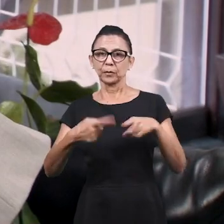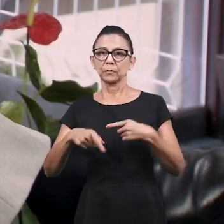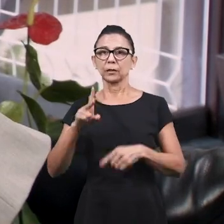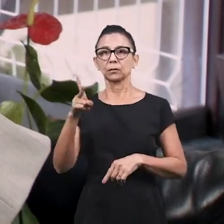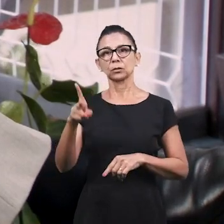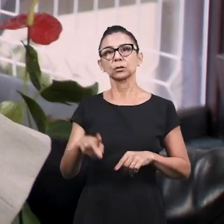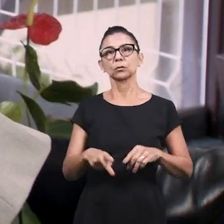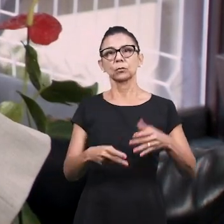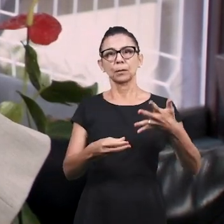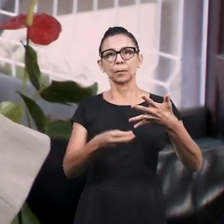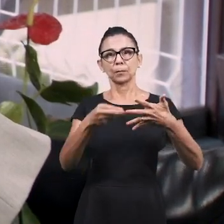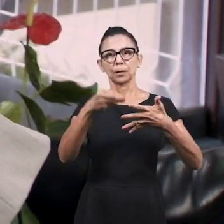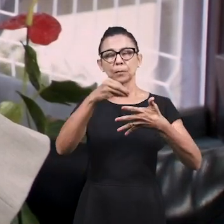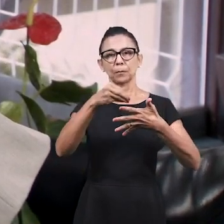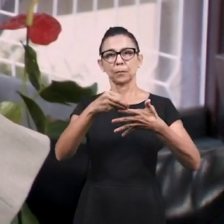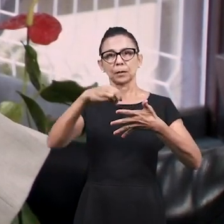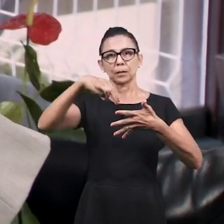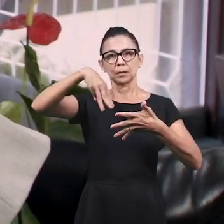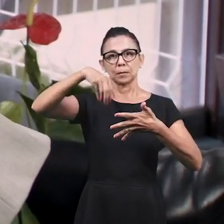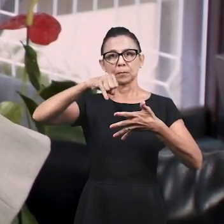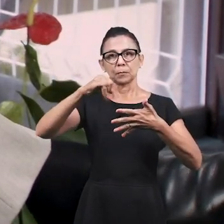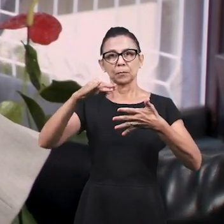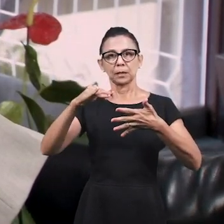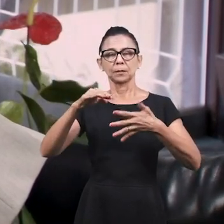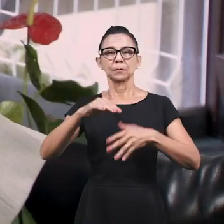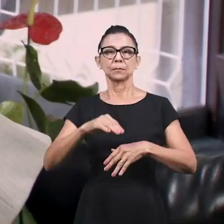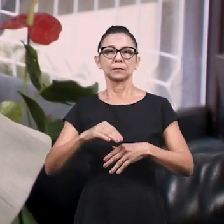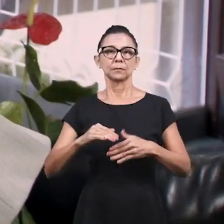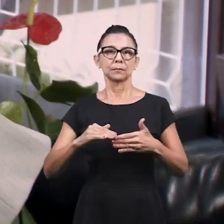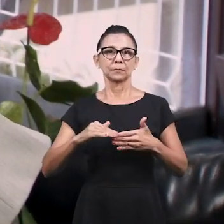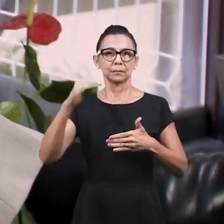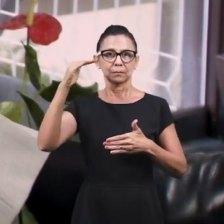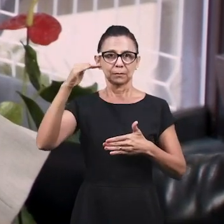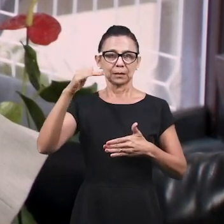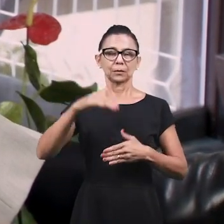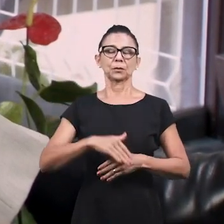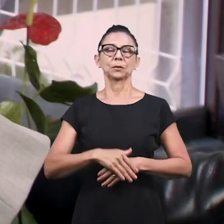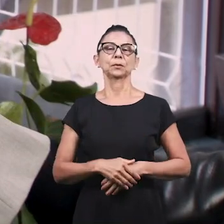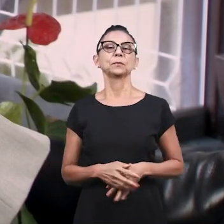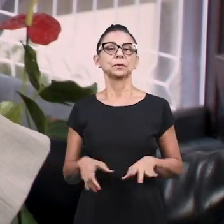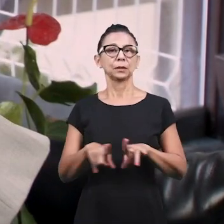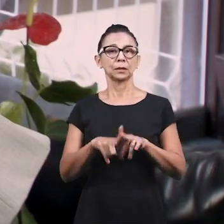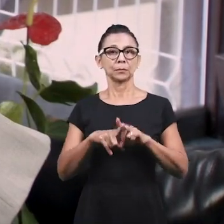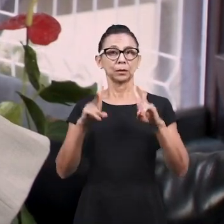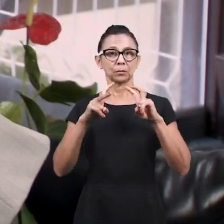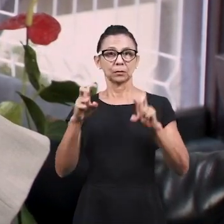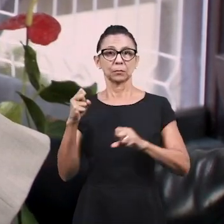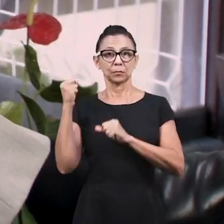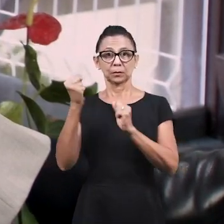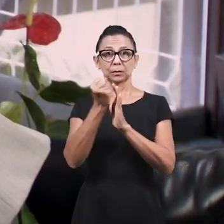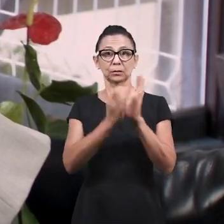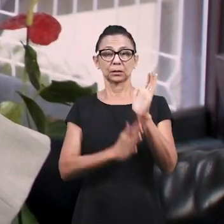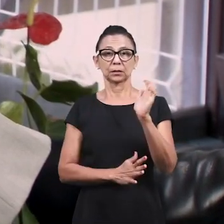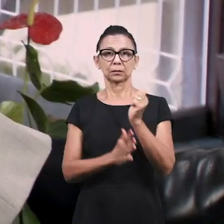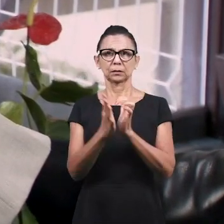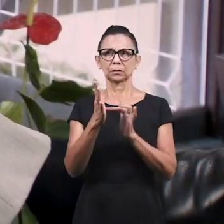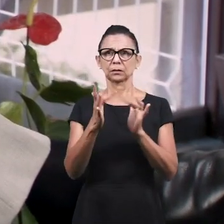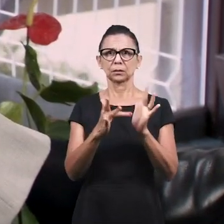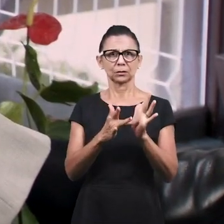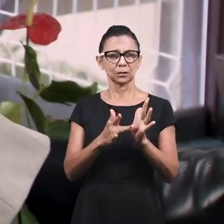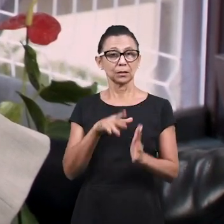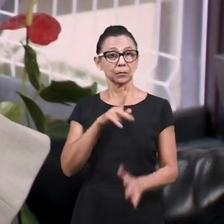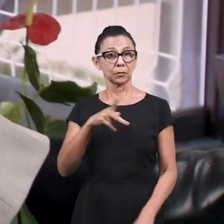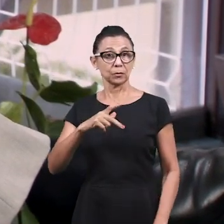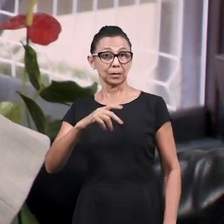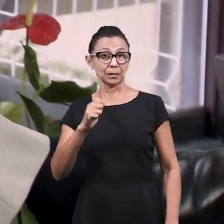Сестра Жанайна Зумах, она продолжит рассматривать с детьми гамму ми-мажор. А на нашем уроке для